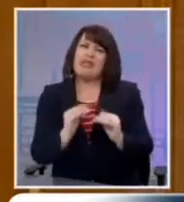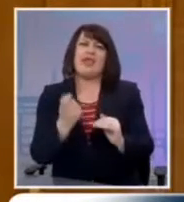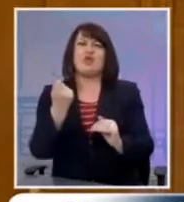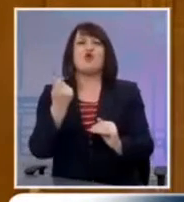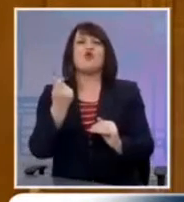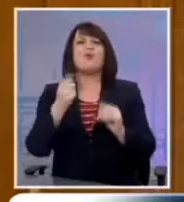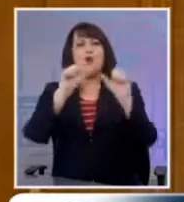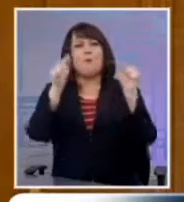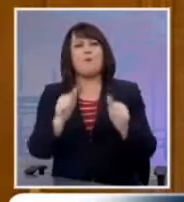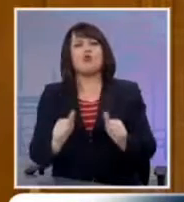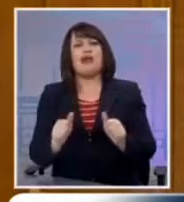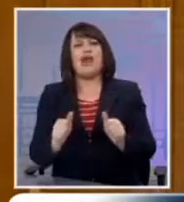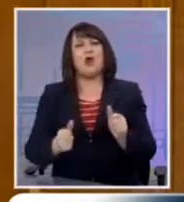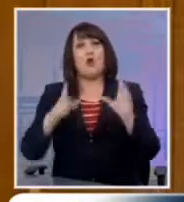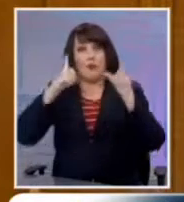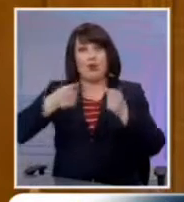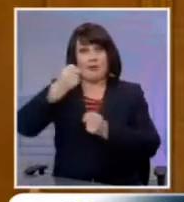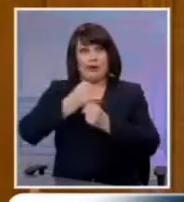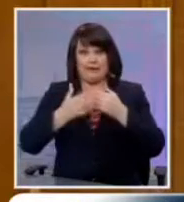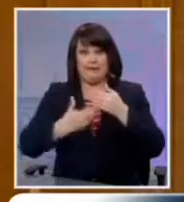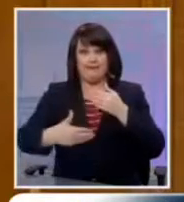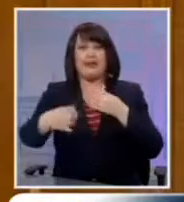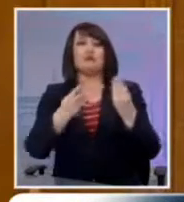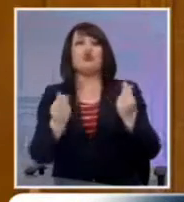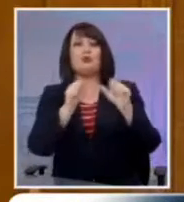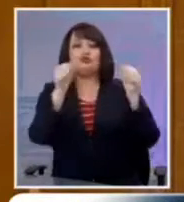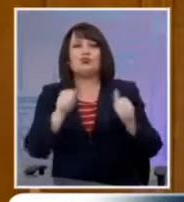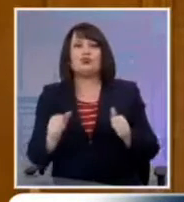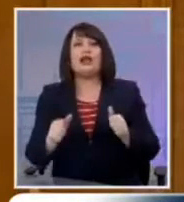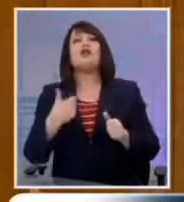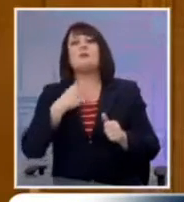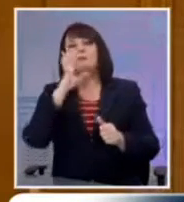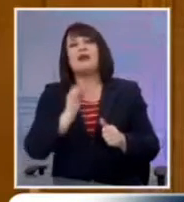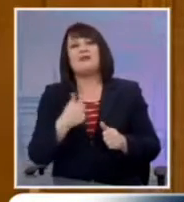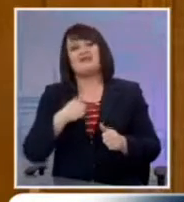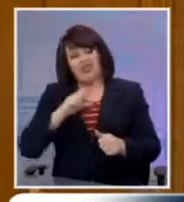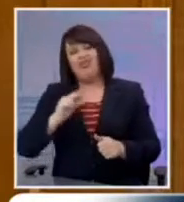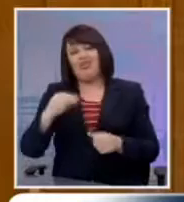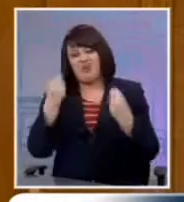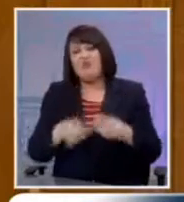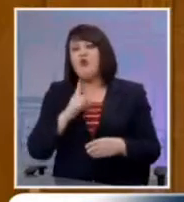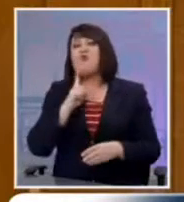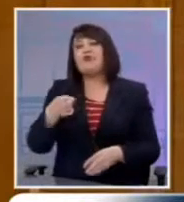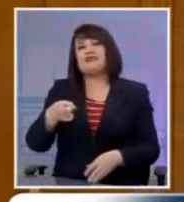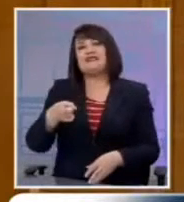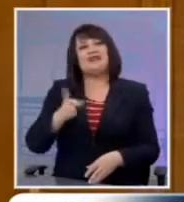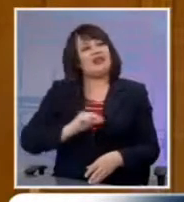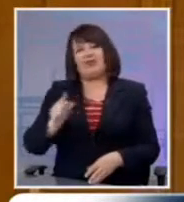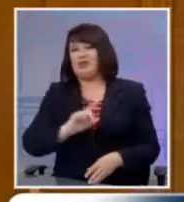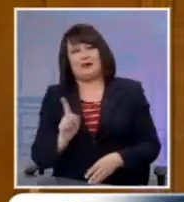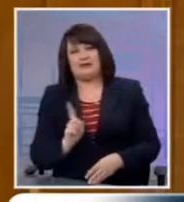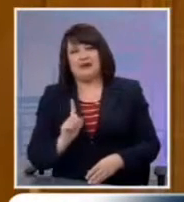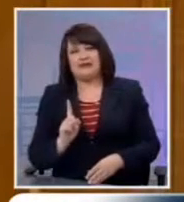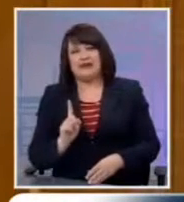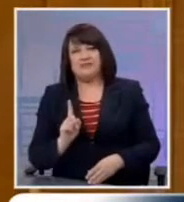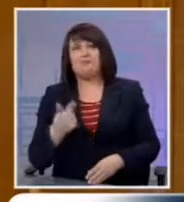οικονομικό μοντέλο της μεταπολίτευσης, τότε πράγματι θα είμαστε μία από τα ίδια. Δεν είμαστε όμως οι ίδιοι. Και